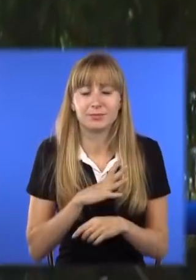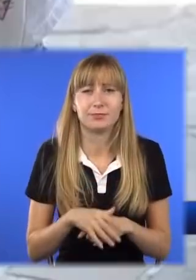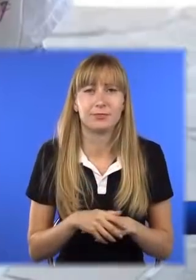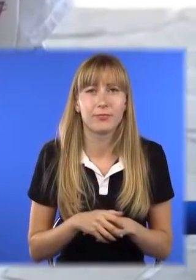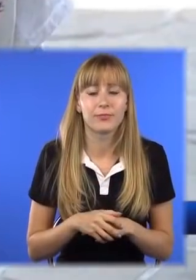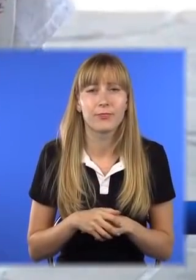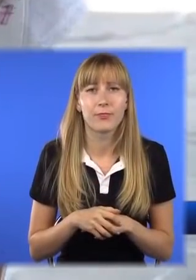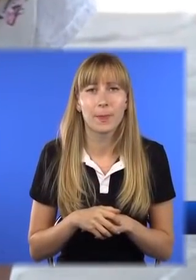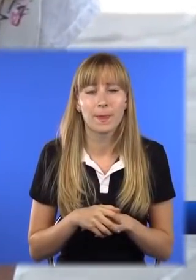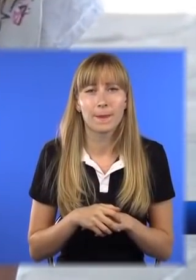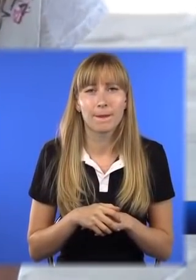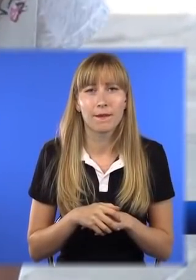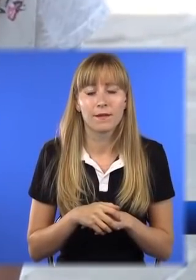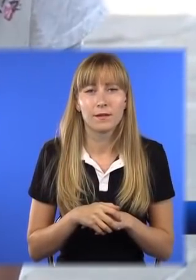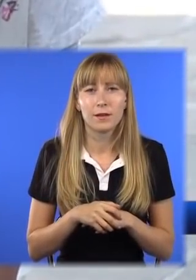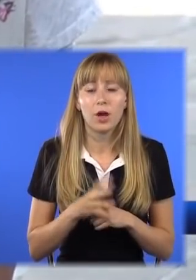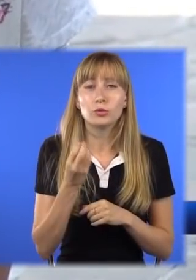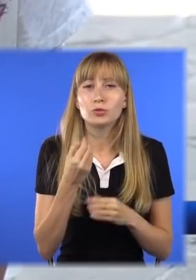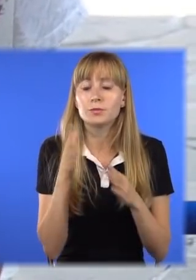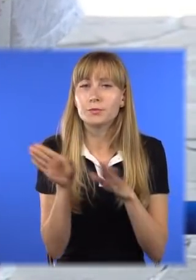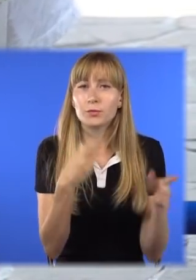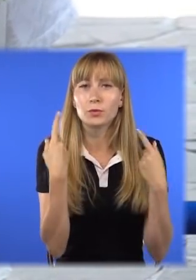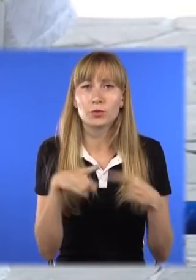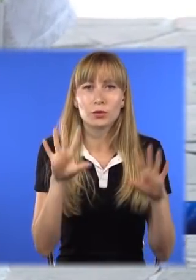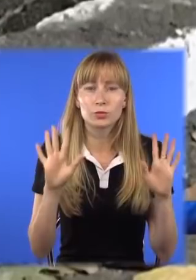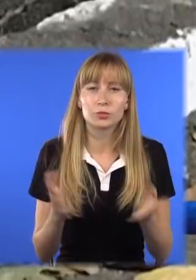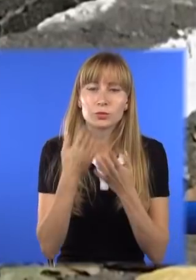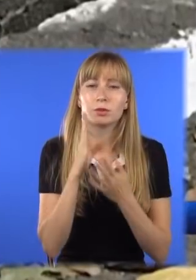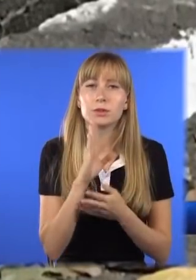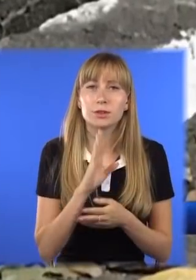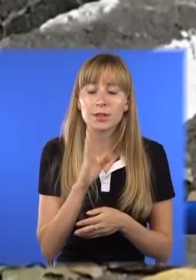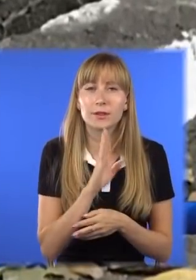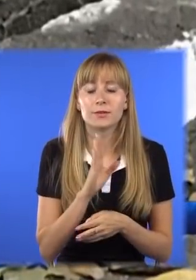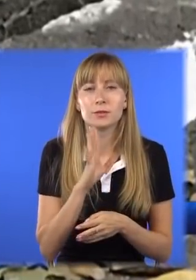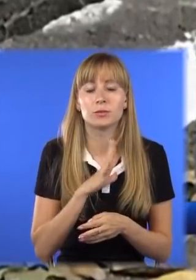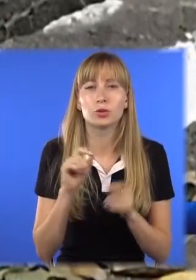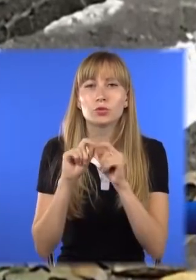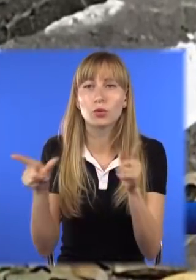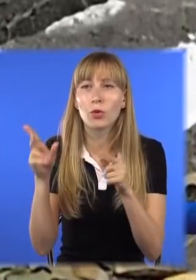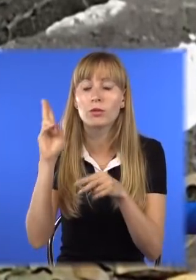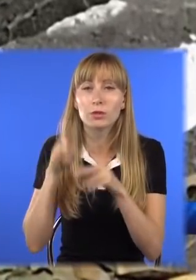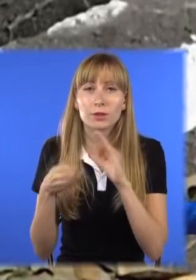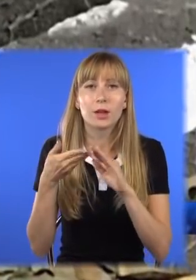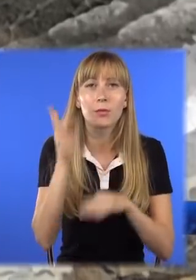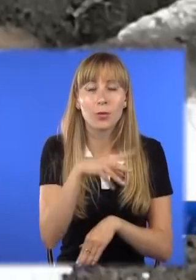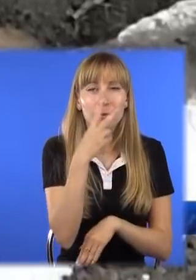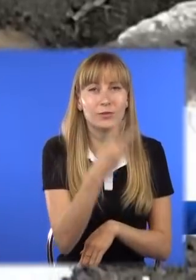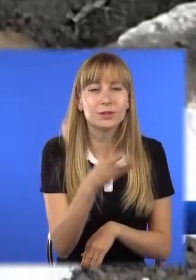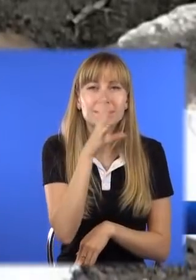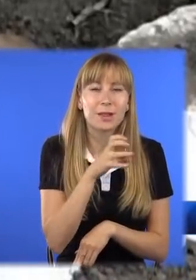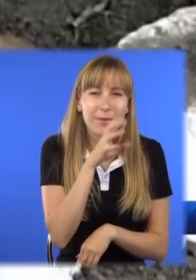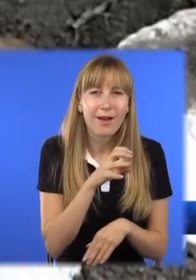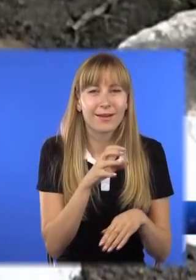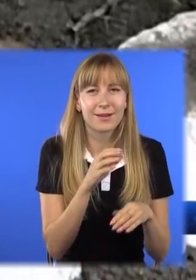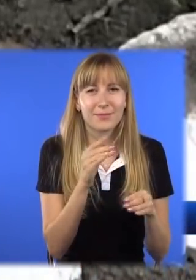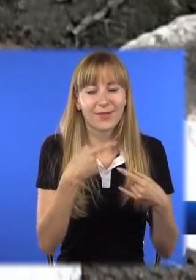35-го ліцею трапилась схожа історія. Богдана повертала зі школи додому, побачила собаку з цуценятами. Звичайне бажання